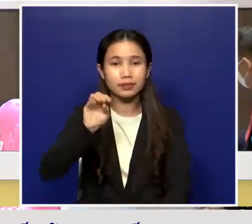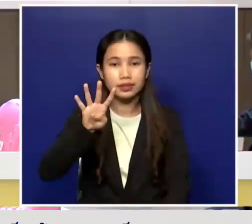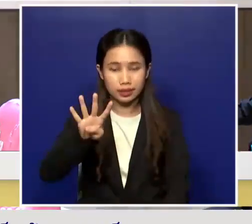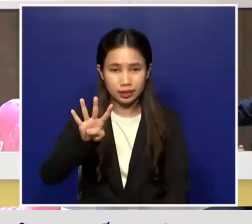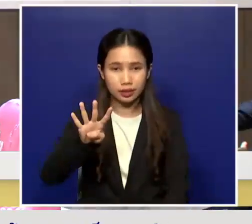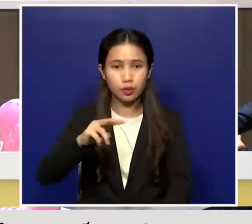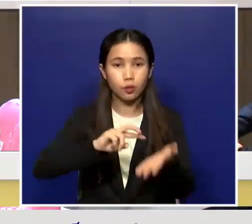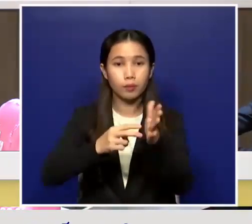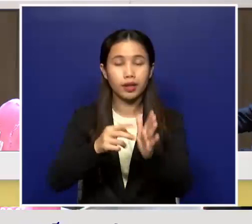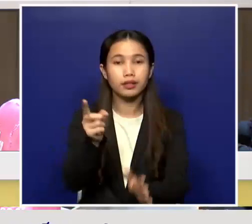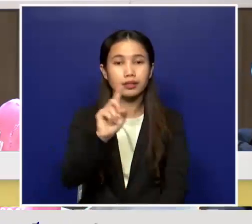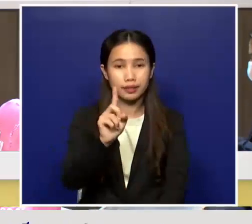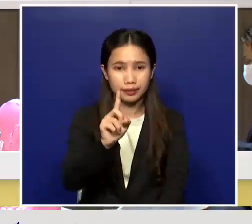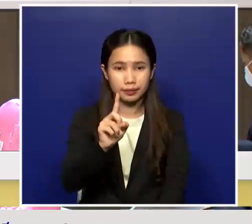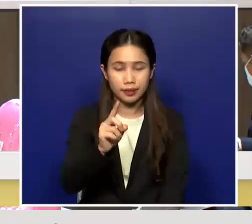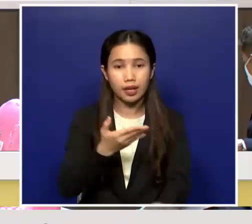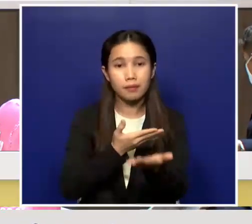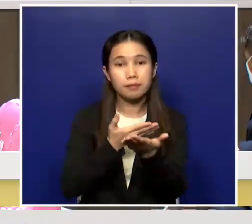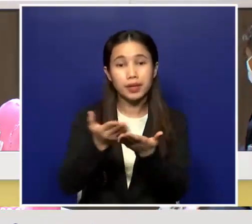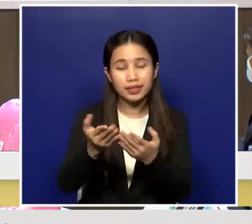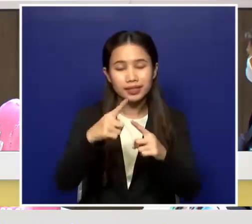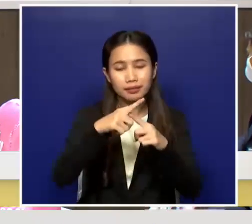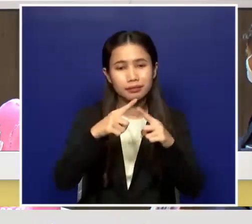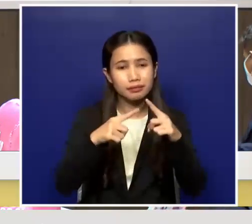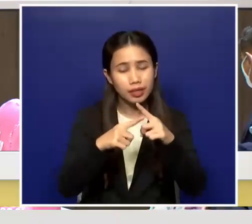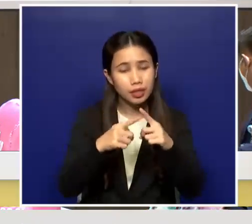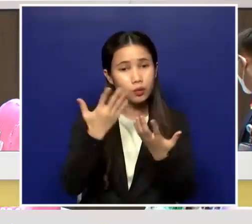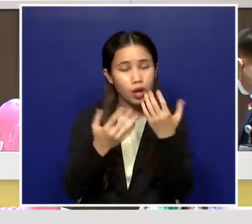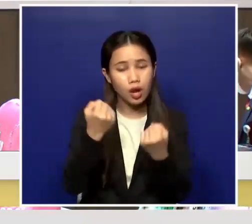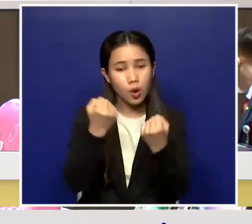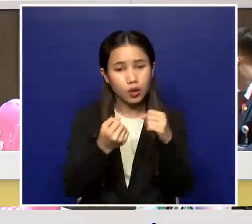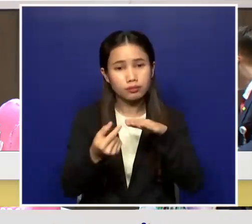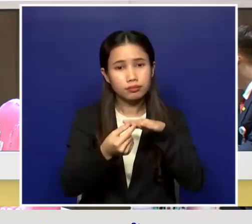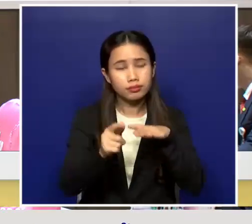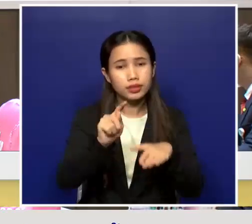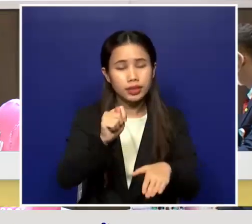T84 แปลว่าอะไรครับท่านไปซื้อรถเบนซ์หรือรถโตโยต้าเขาจะบอกเลยว่า